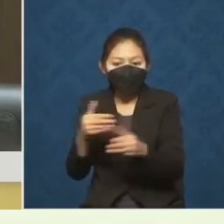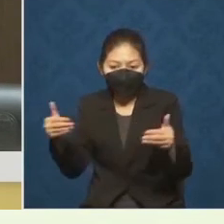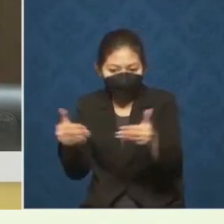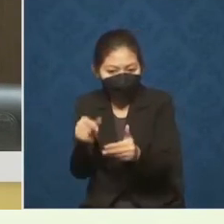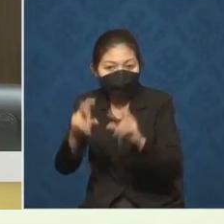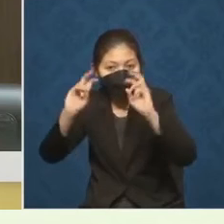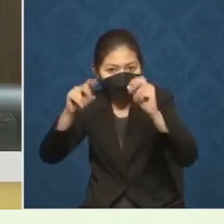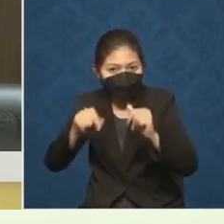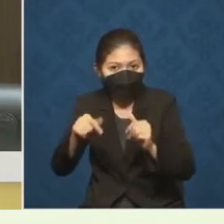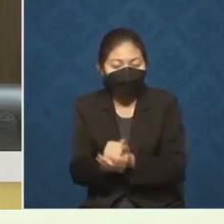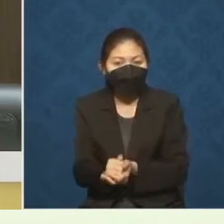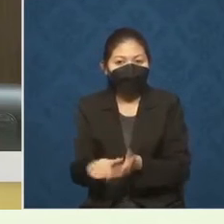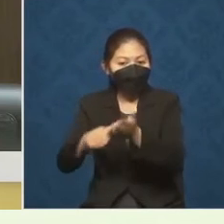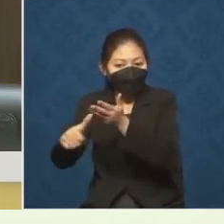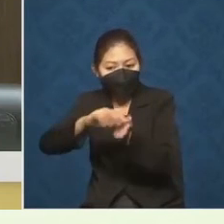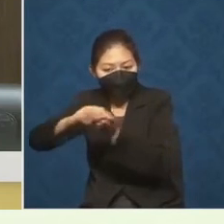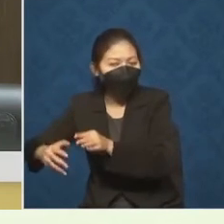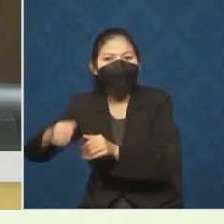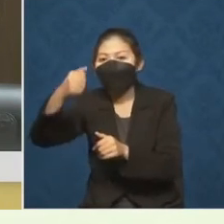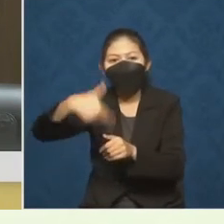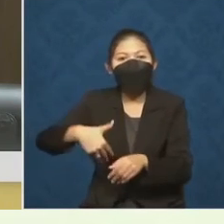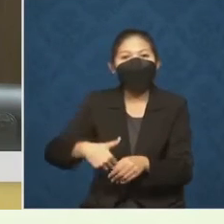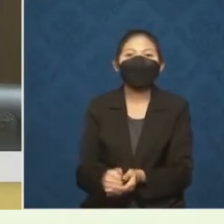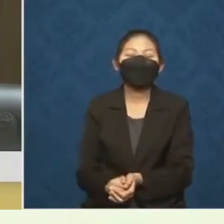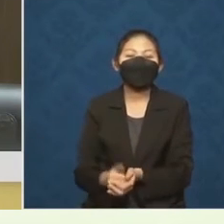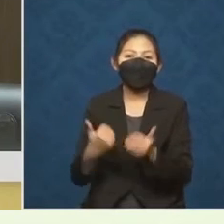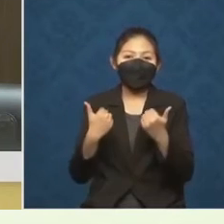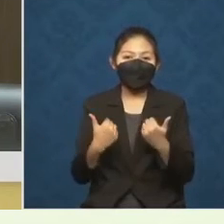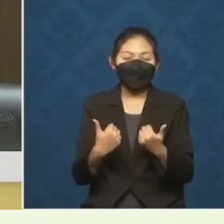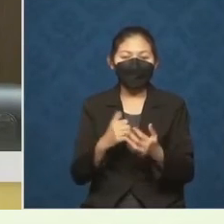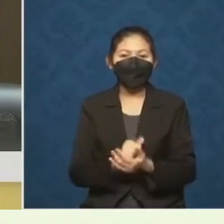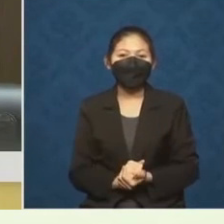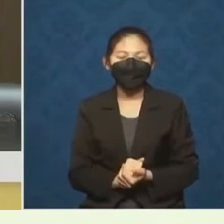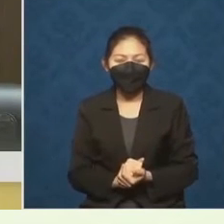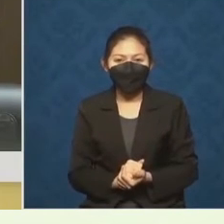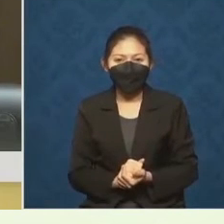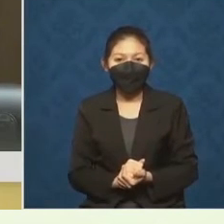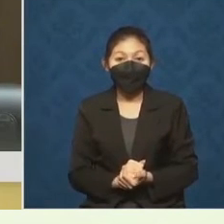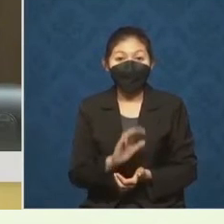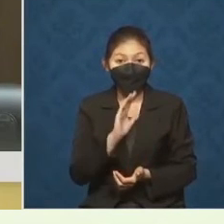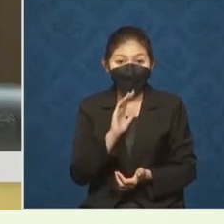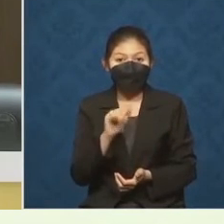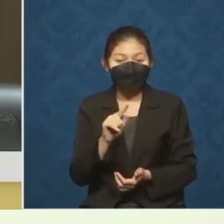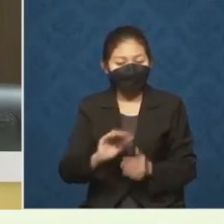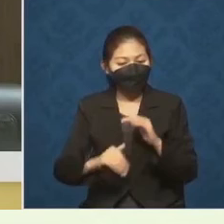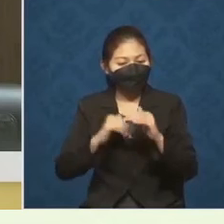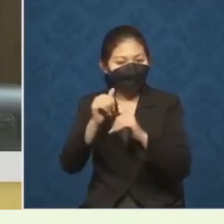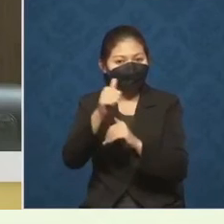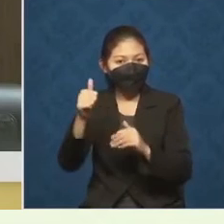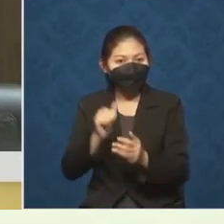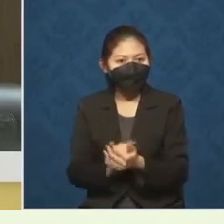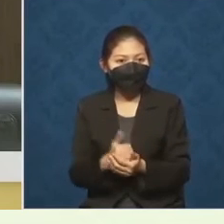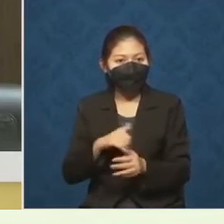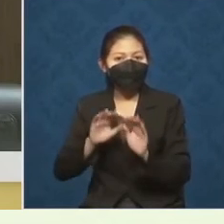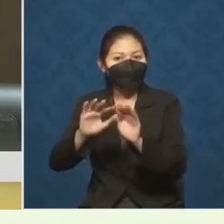ติผมได้หรอกนะครับท่านประธานครับถ้าจะให้ดีนะฮะช่วยกันบอกคุณประยุทธ์ให้ปรึกษา